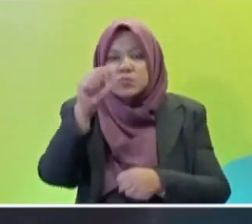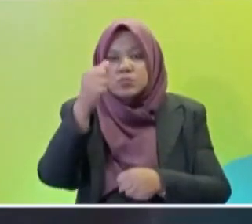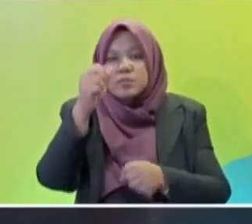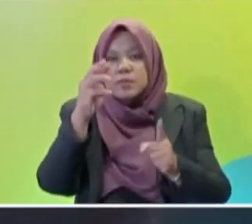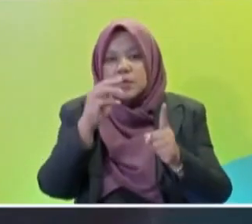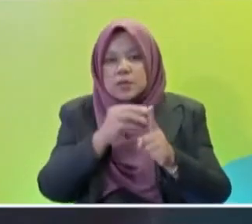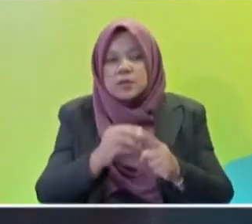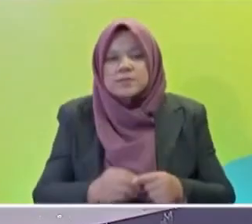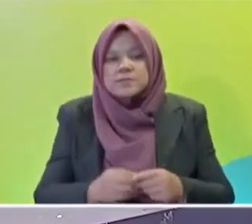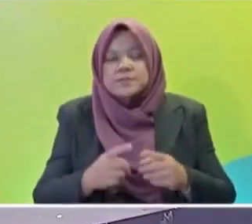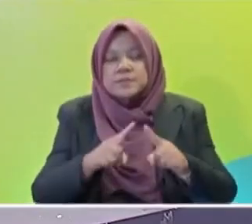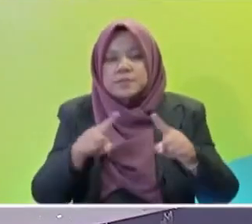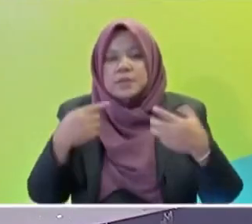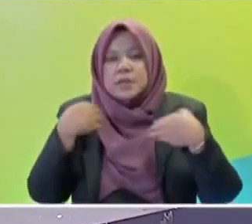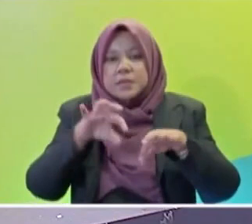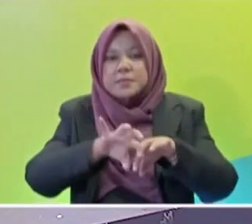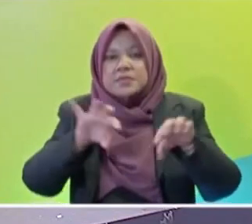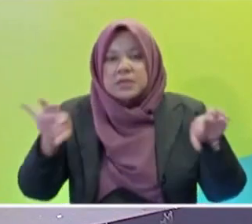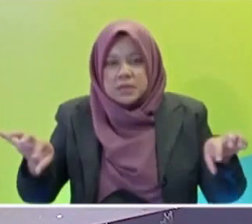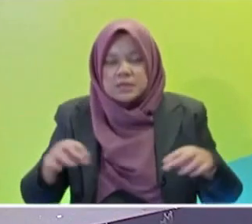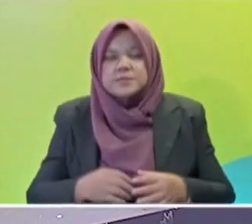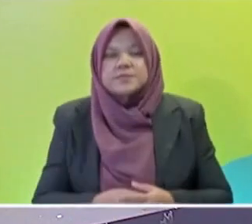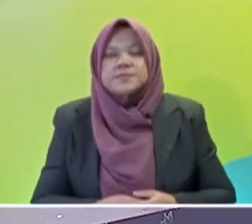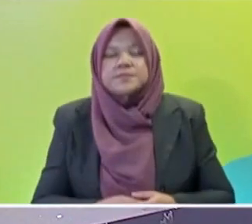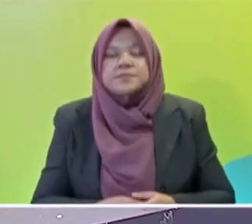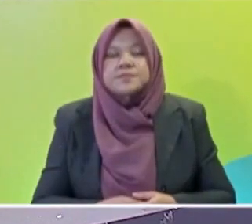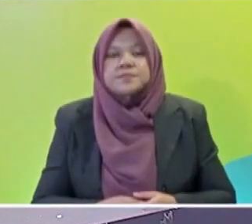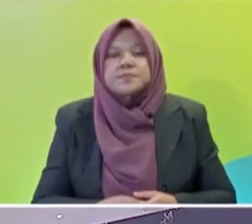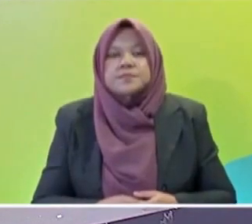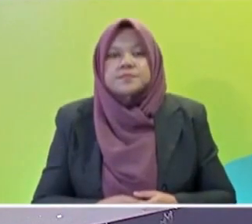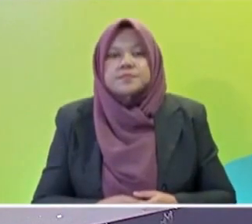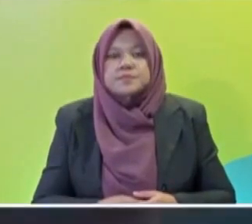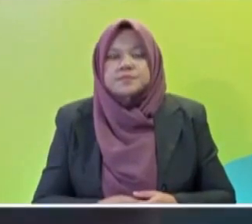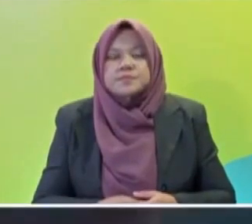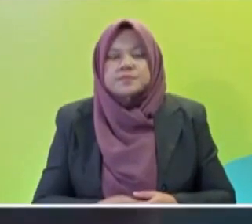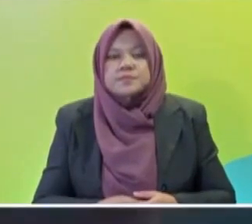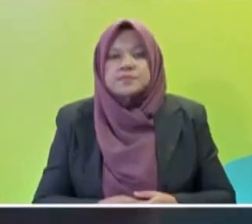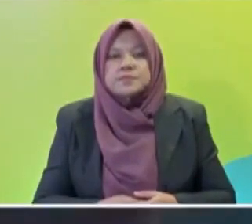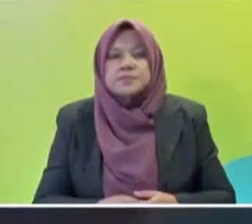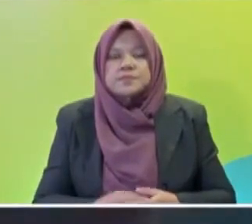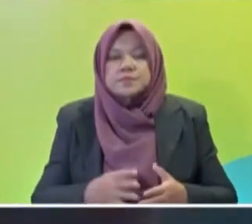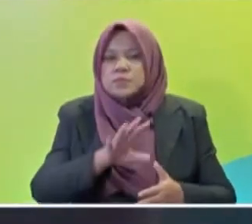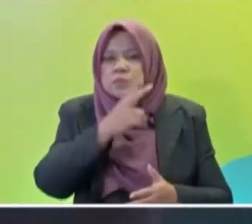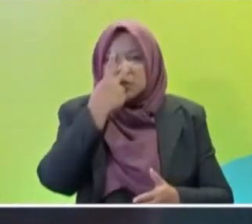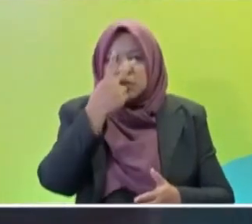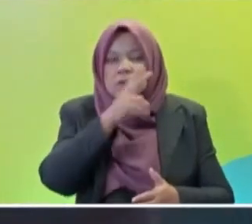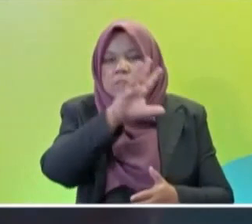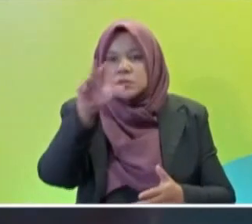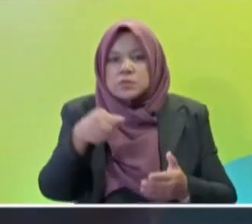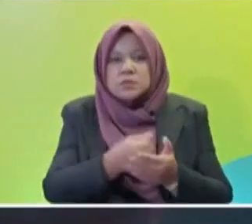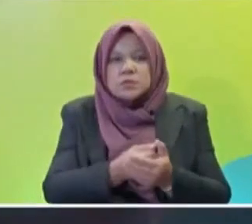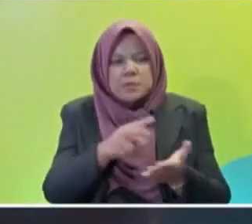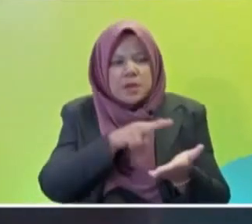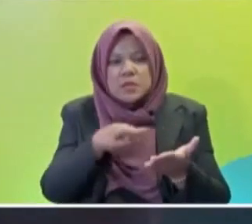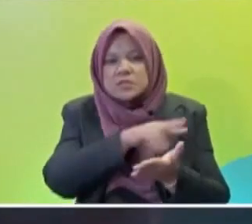strukturnya dalam soal bahagian begitu ah oke itu preview lah jadi preview semua soal dan terlebih dahulu baca semua